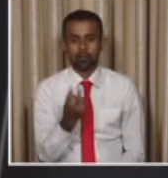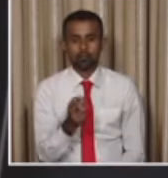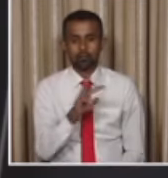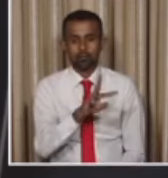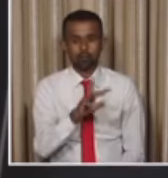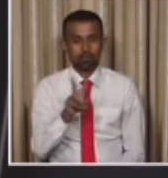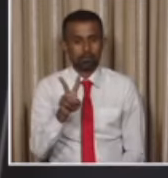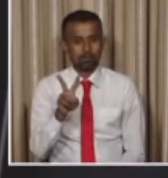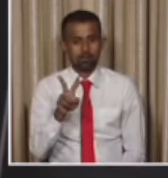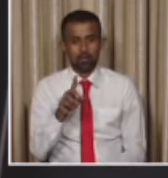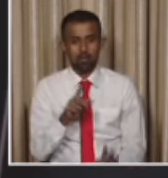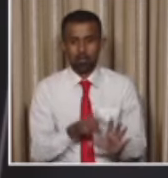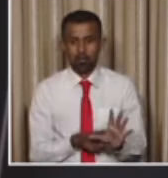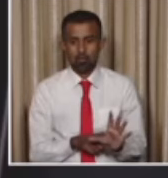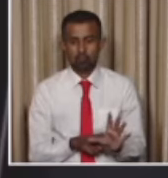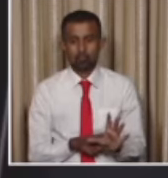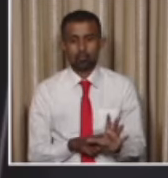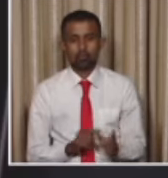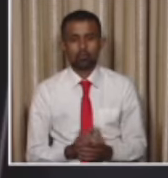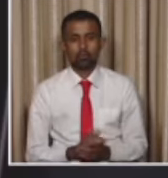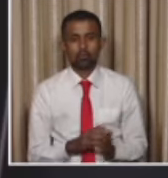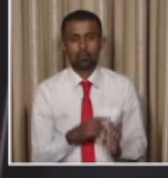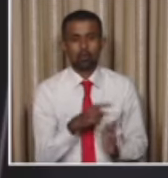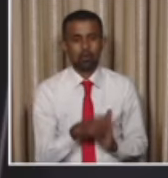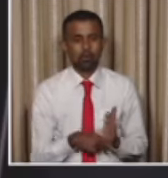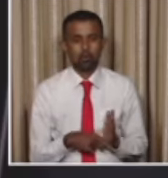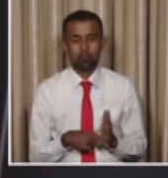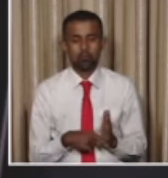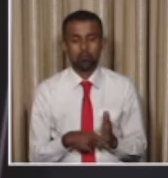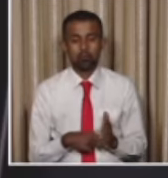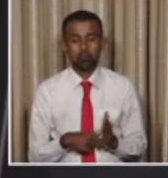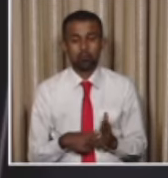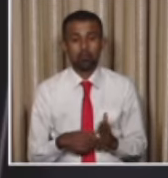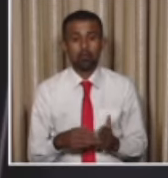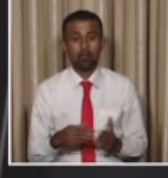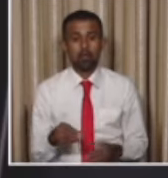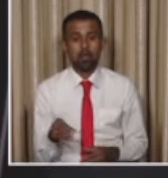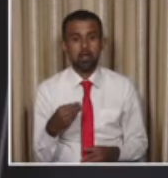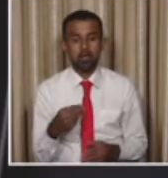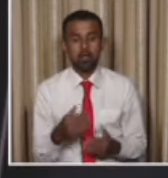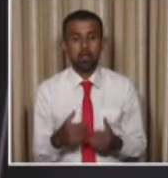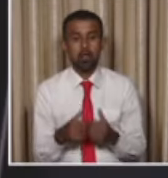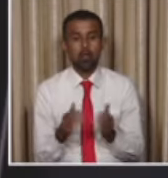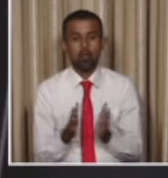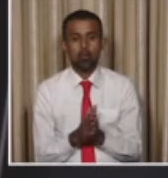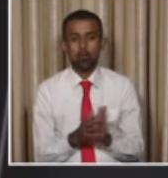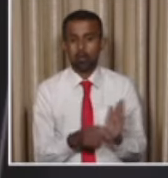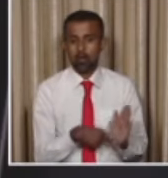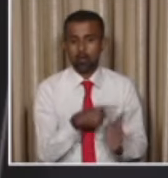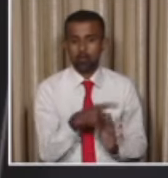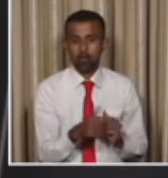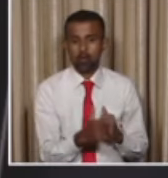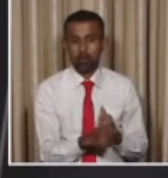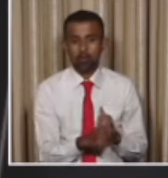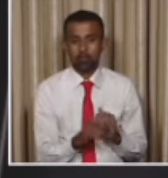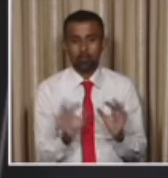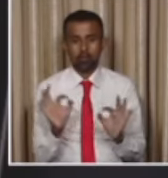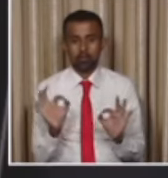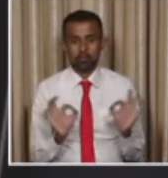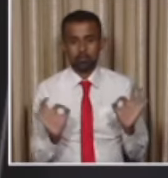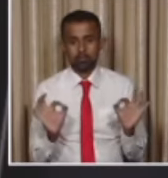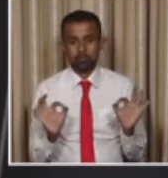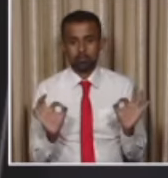2032 වෙන විට රටේ නොපිය වූ මුළු ණය බර දලදේශීය නිෂ්පාදනයේ ප්‍රතිශතයක්